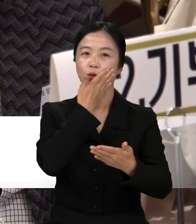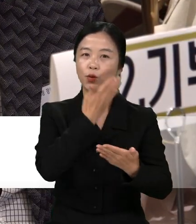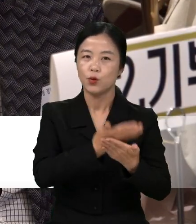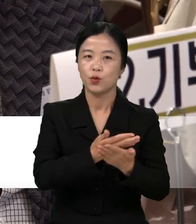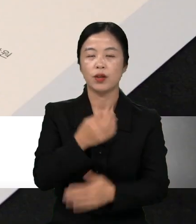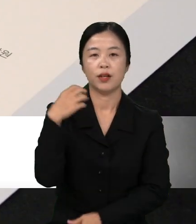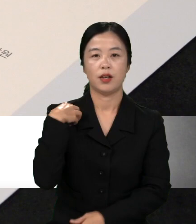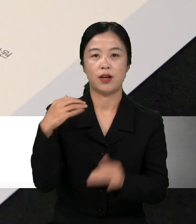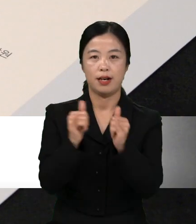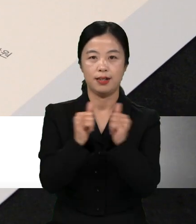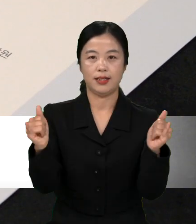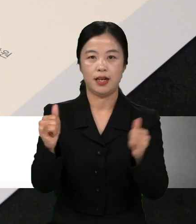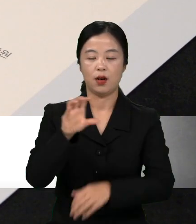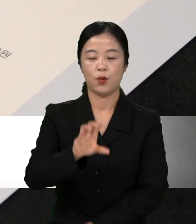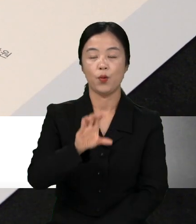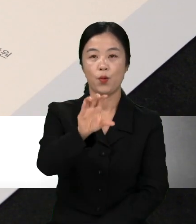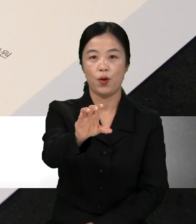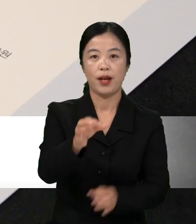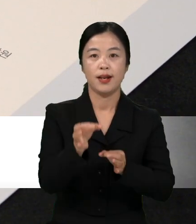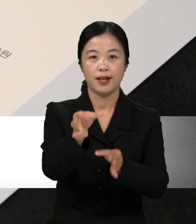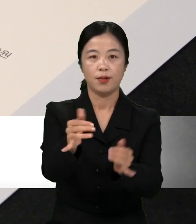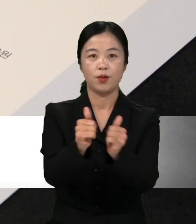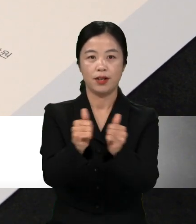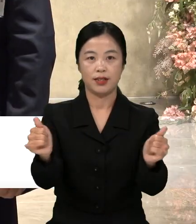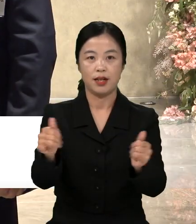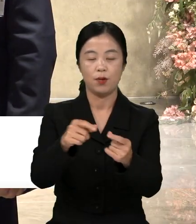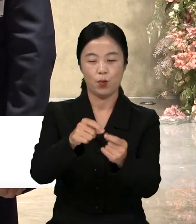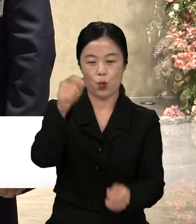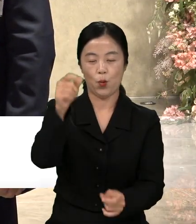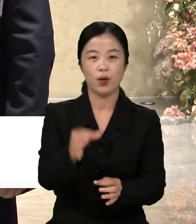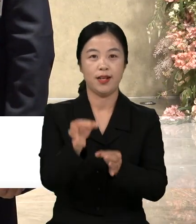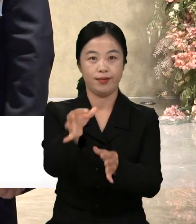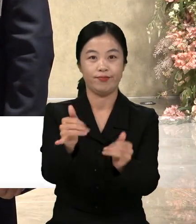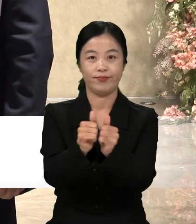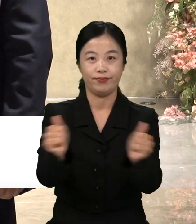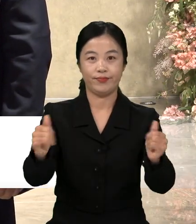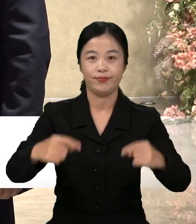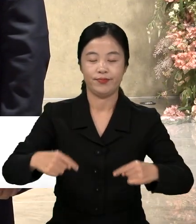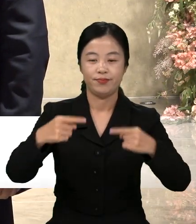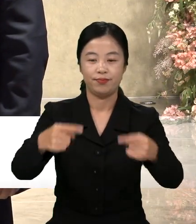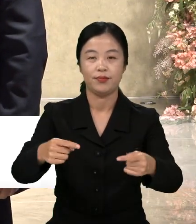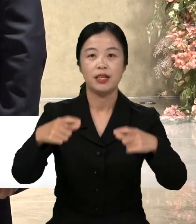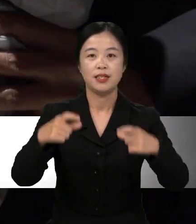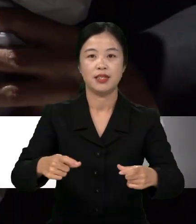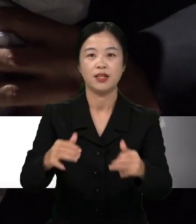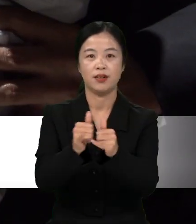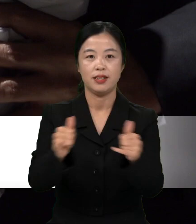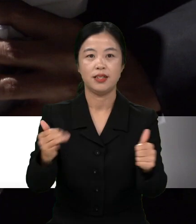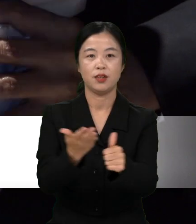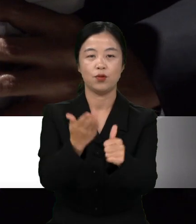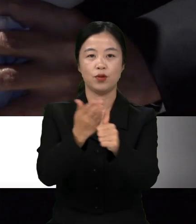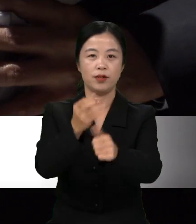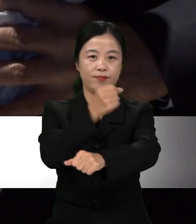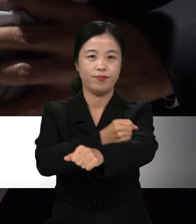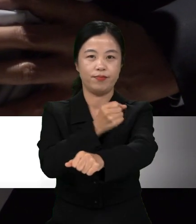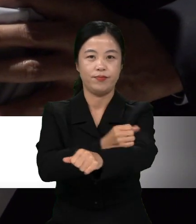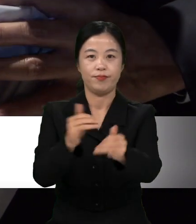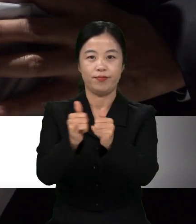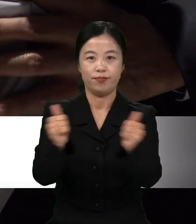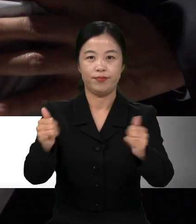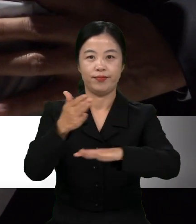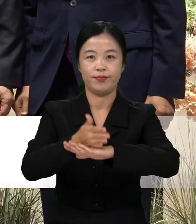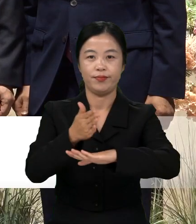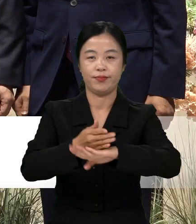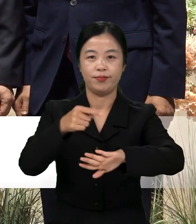설립 임원과 고액 기부자 장기 기부자 등이 참석했고 지역 인재육성에 기여한 기부자들에게